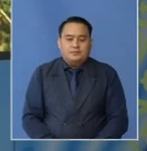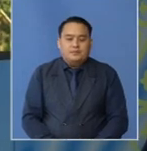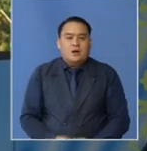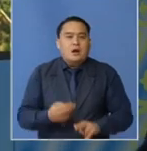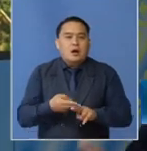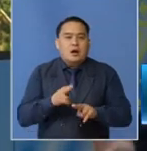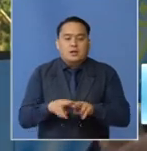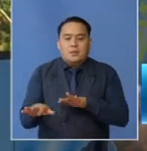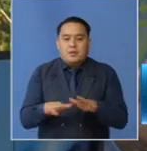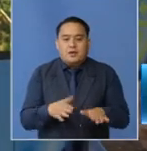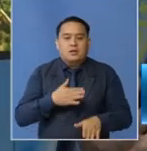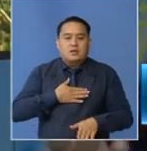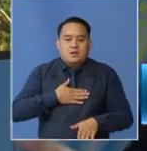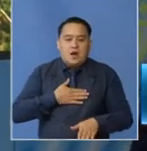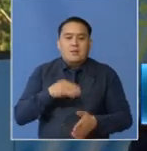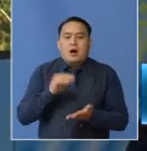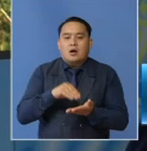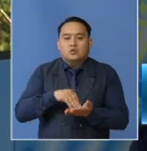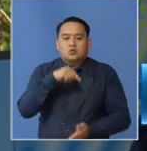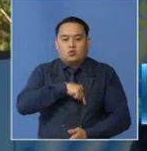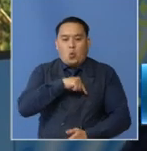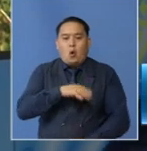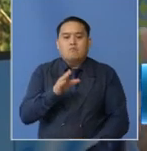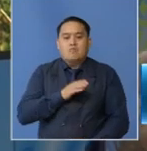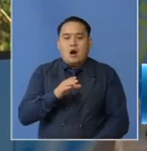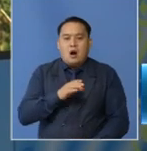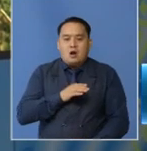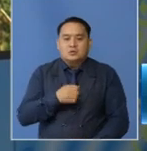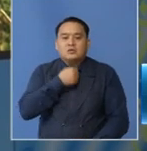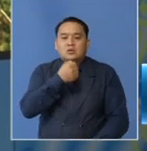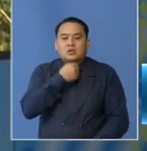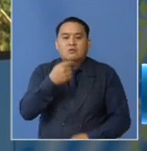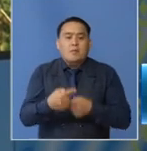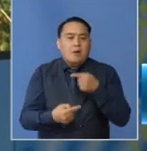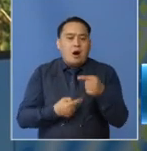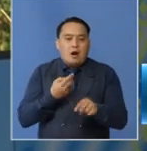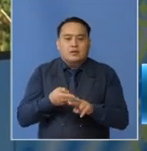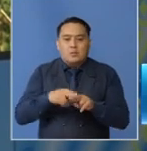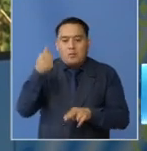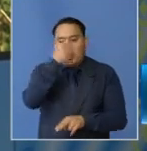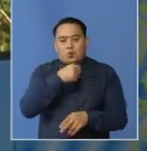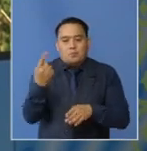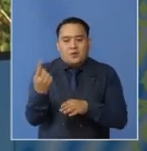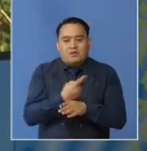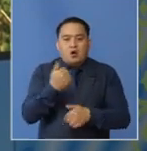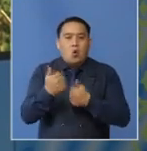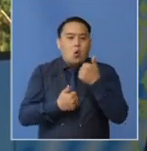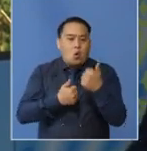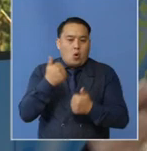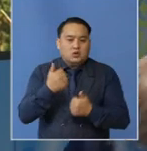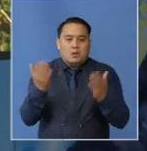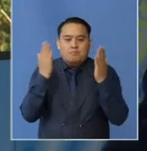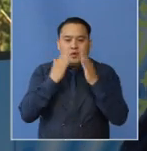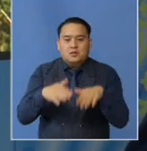Это мероприятие дало нам возможность оценить уровень духовного богатства старшего поколения. В этом году мы впервые проводим такой конкурс. Бата